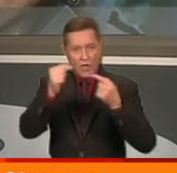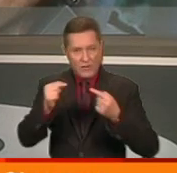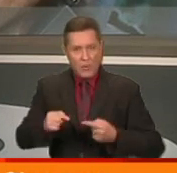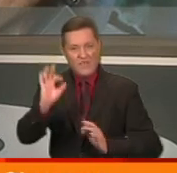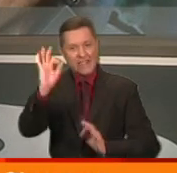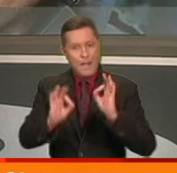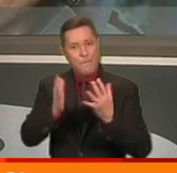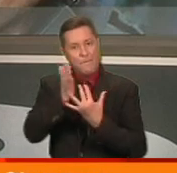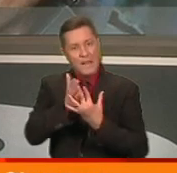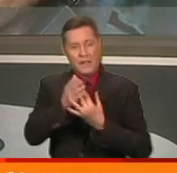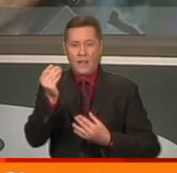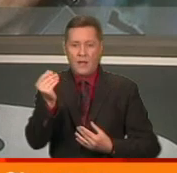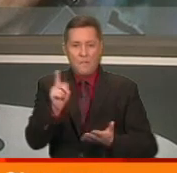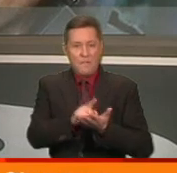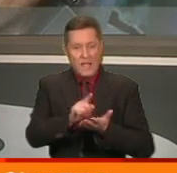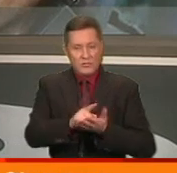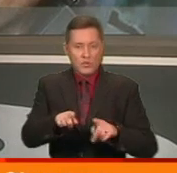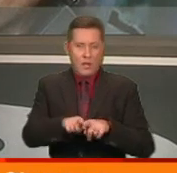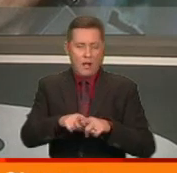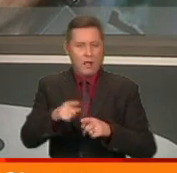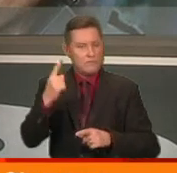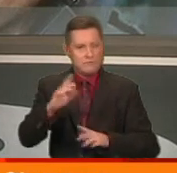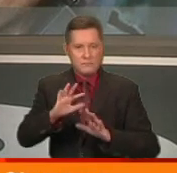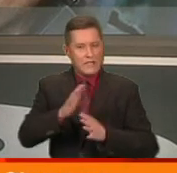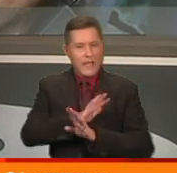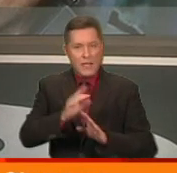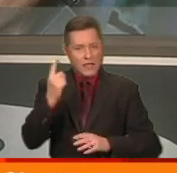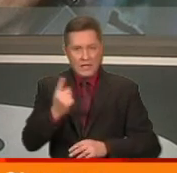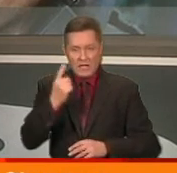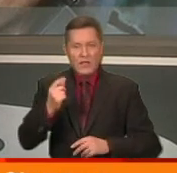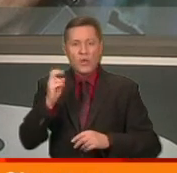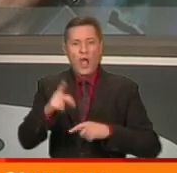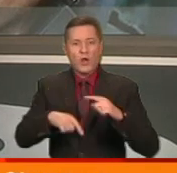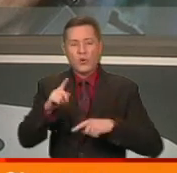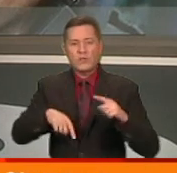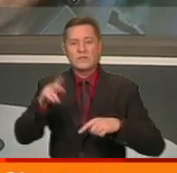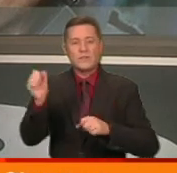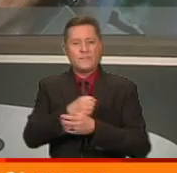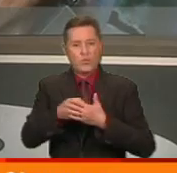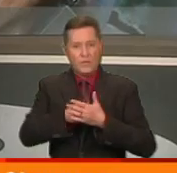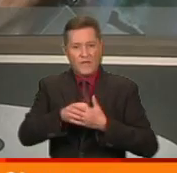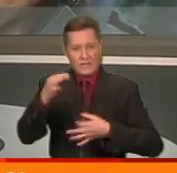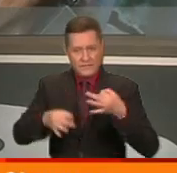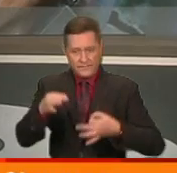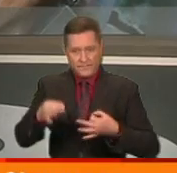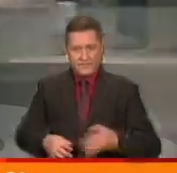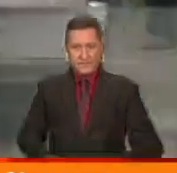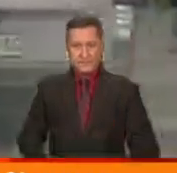пенсію. Така історія в країні не єдина. Як родичів добровільців правди в судах домагаються? Яна